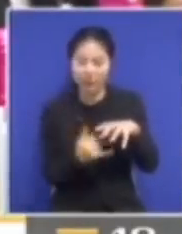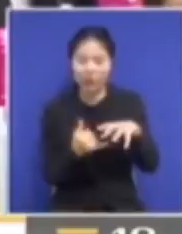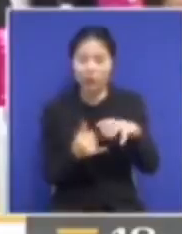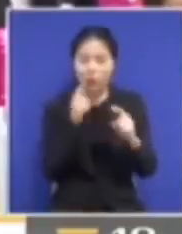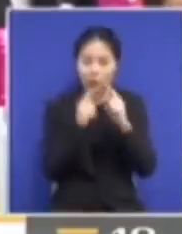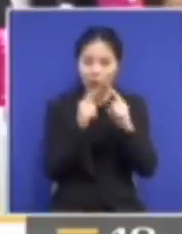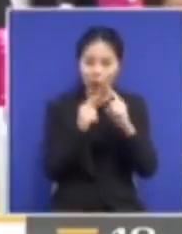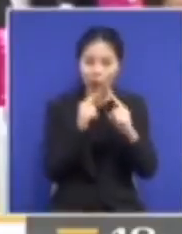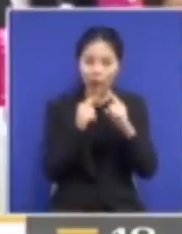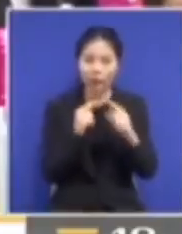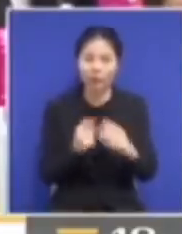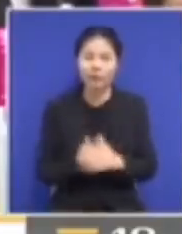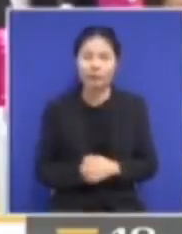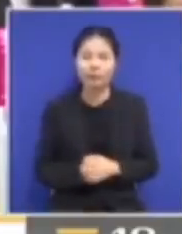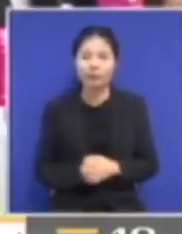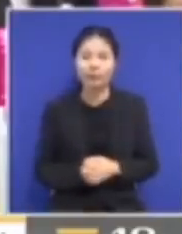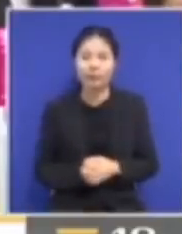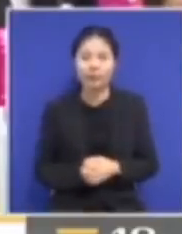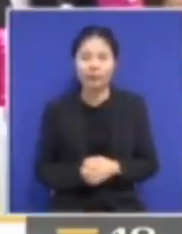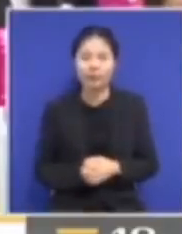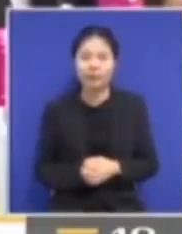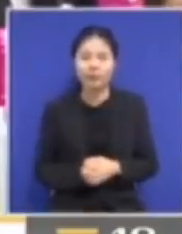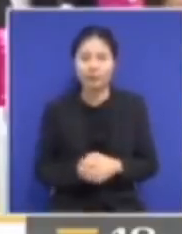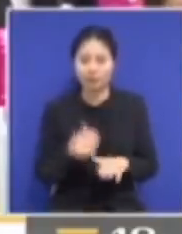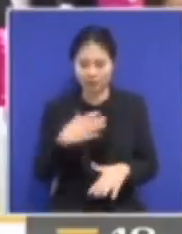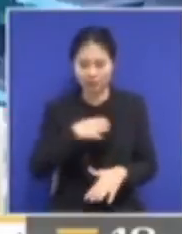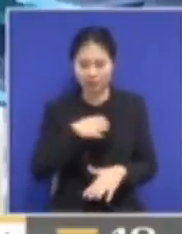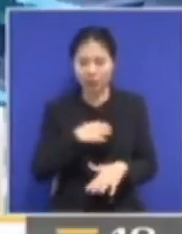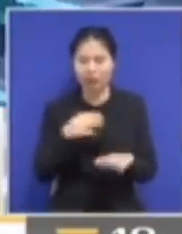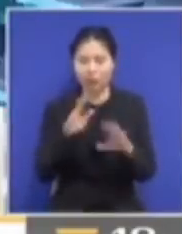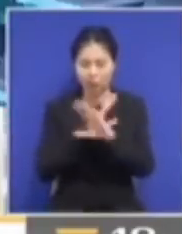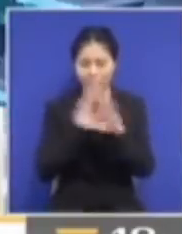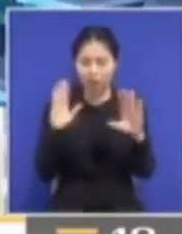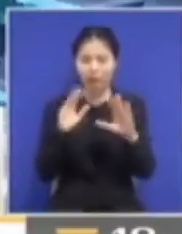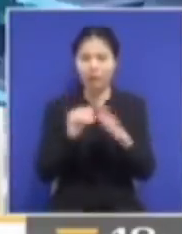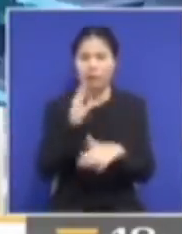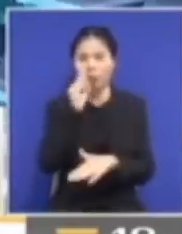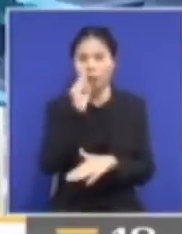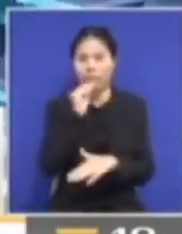านขออนุญาตให้ท่านผู้อภิปรายถอนครับ